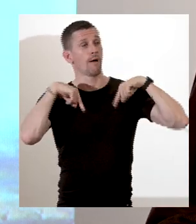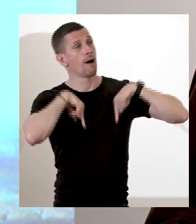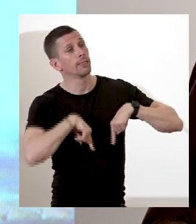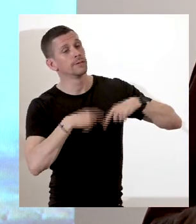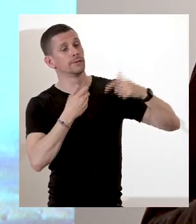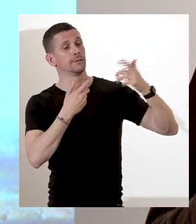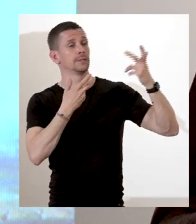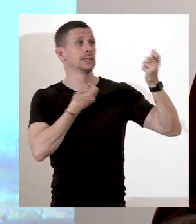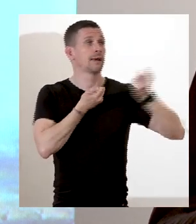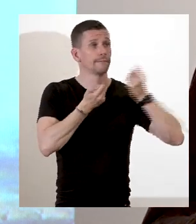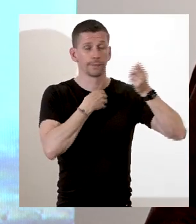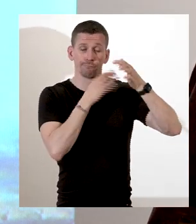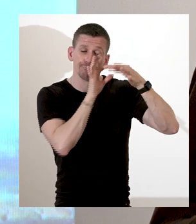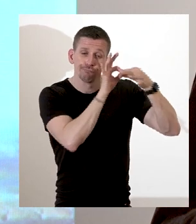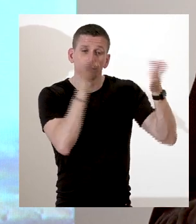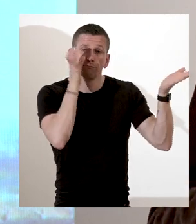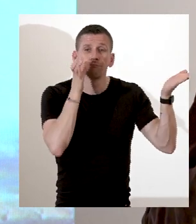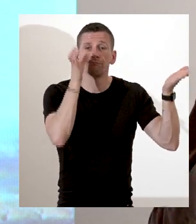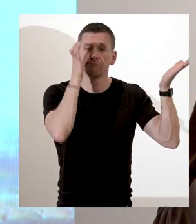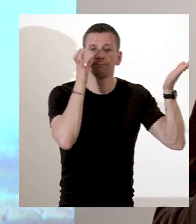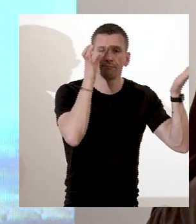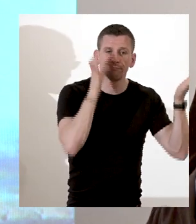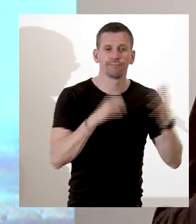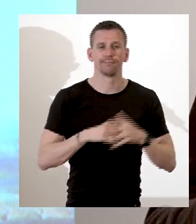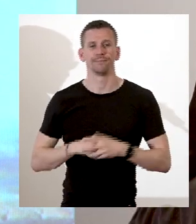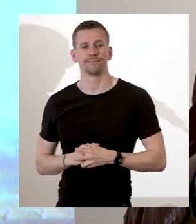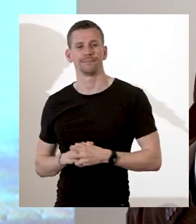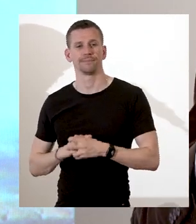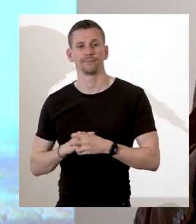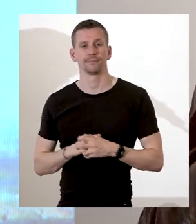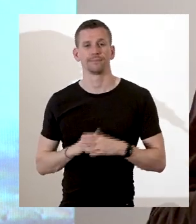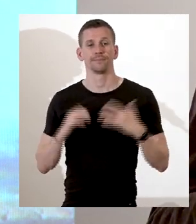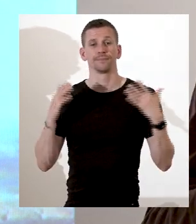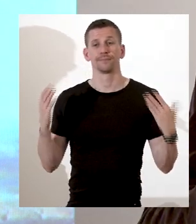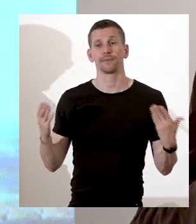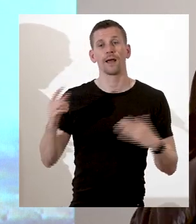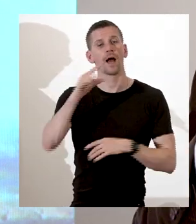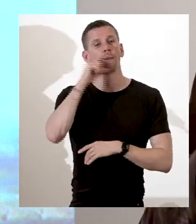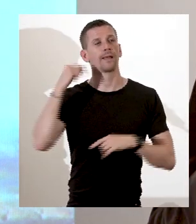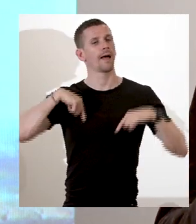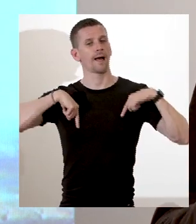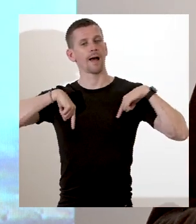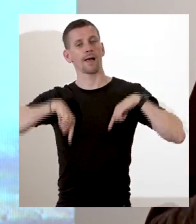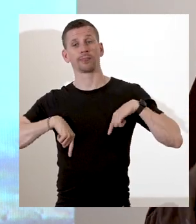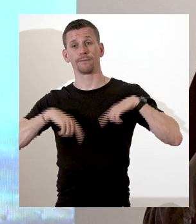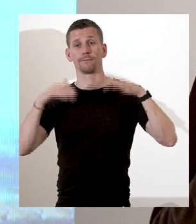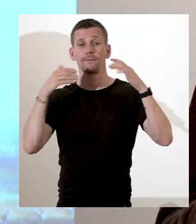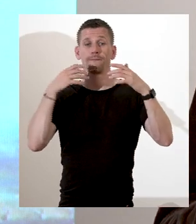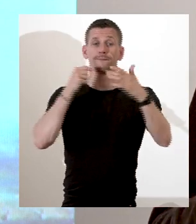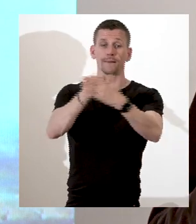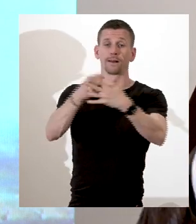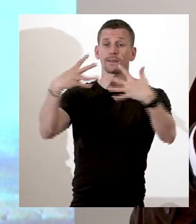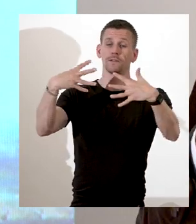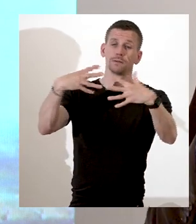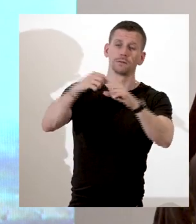si, parmi les figures donc des hommes d'État en Tunisie, à la fin du XIXe siècle et au XXe siècle, on a des noms